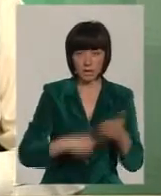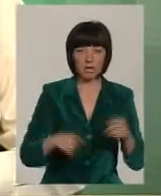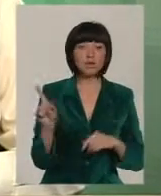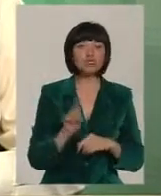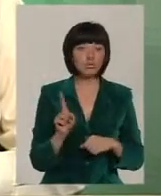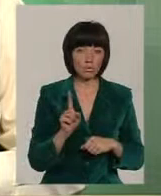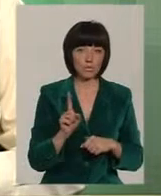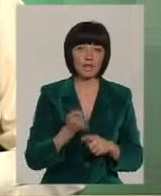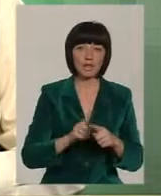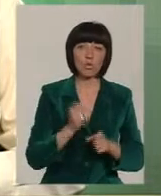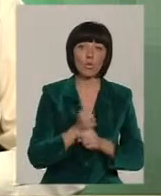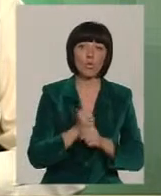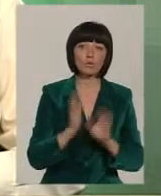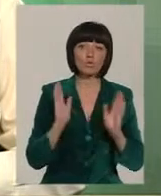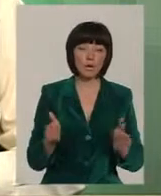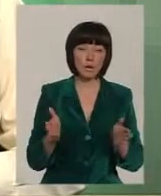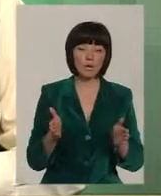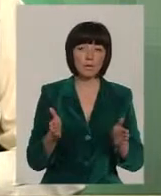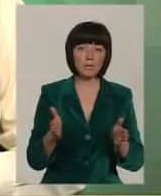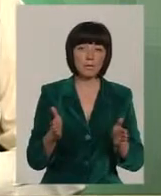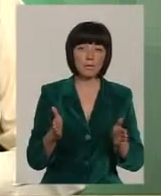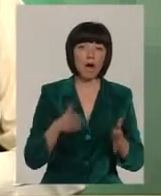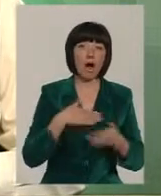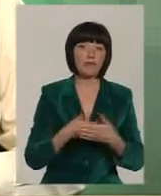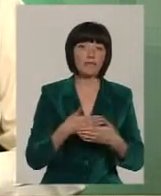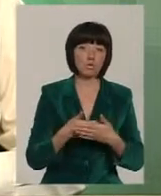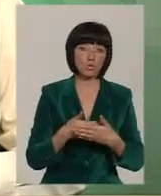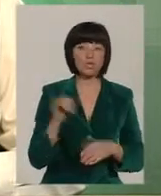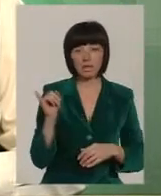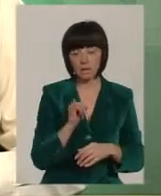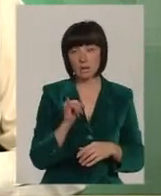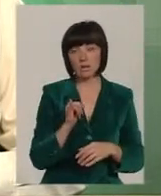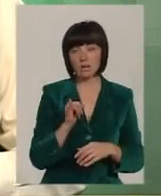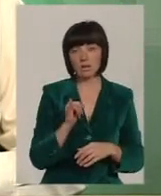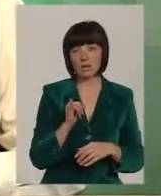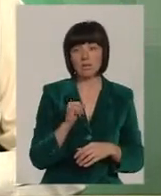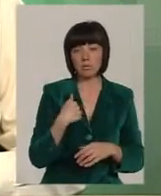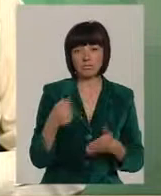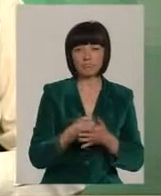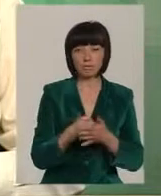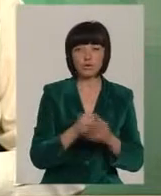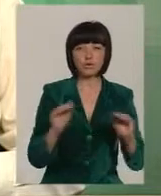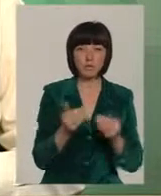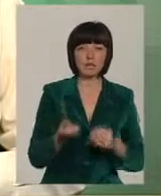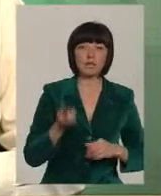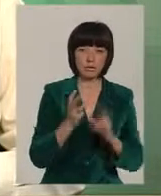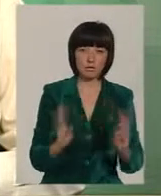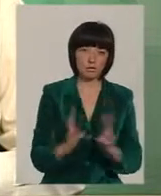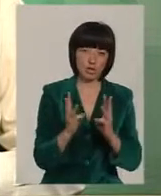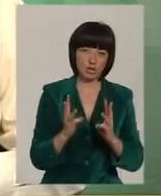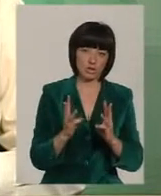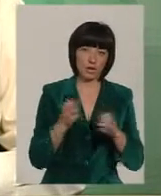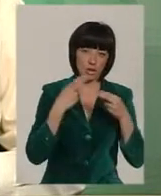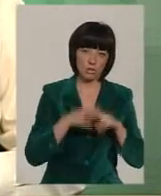що ця робота буде деактивізована. І ми доб'ємося того, що зменшиться кількість пожеж та